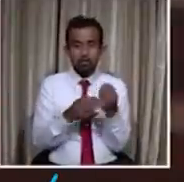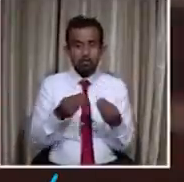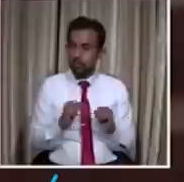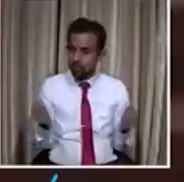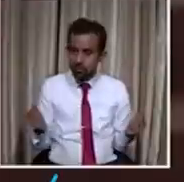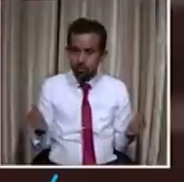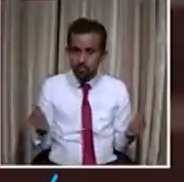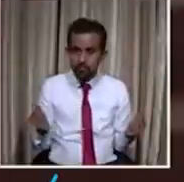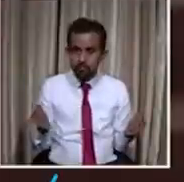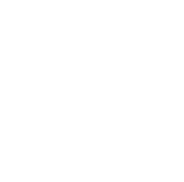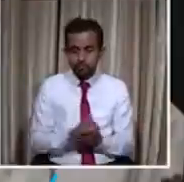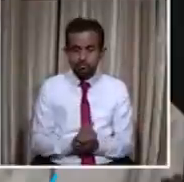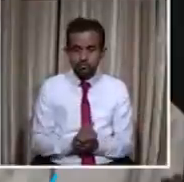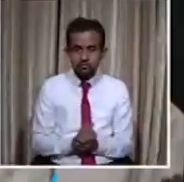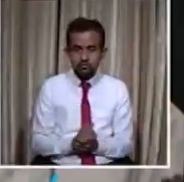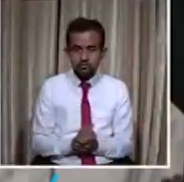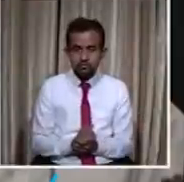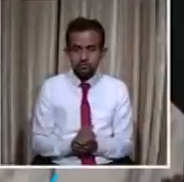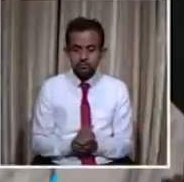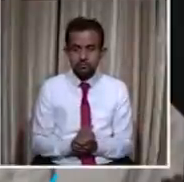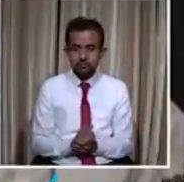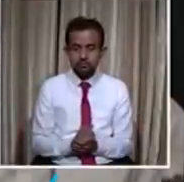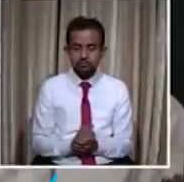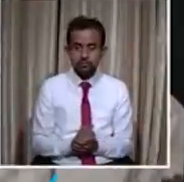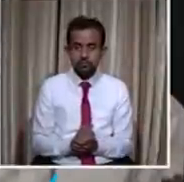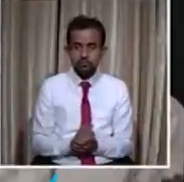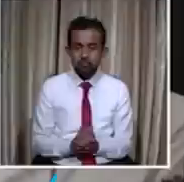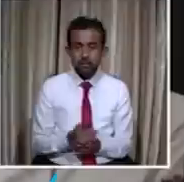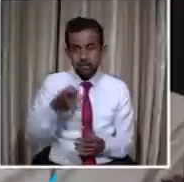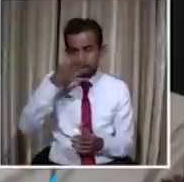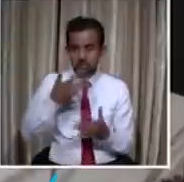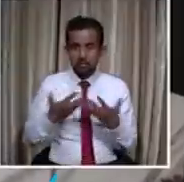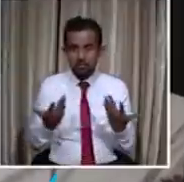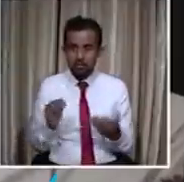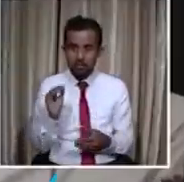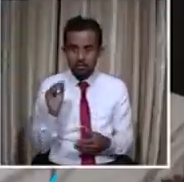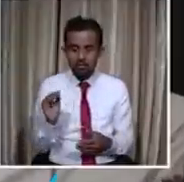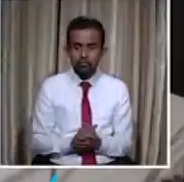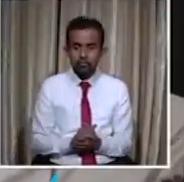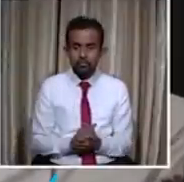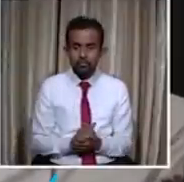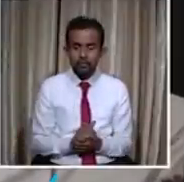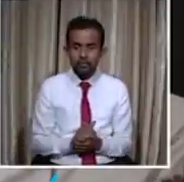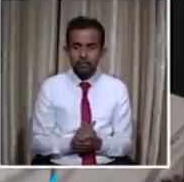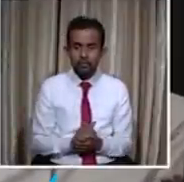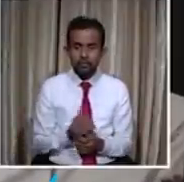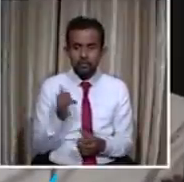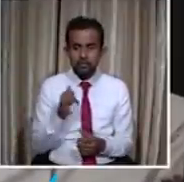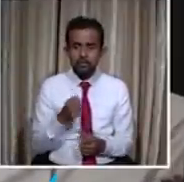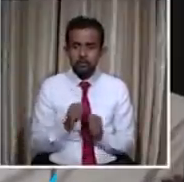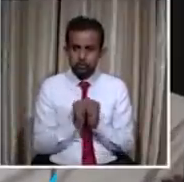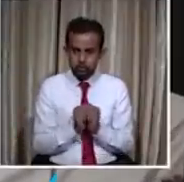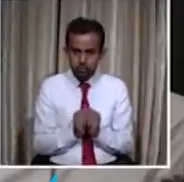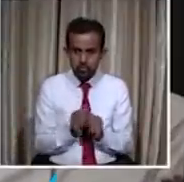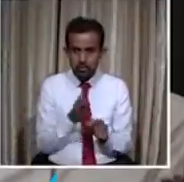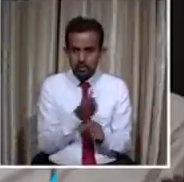කරමු කියලා. මේ රට හරියනකම් the stand by arrangement if you have no fuel these arrangements were there earlier in the non parliamentary week